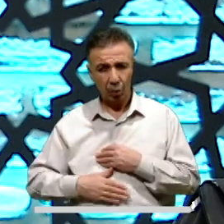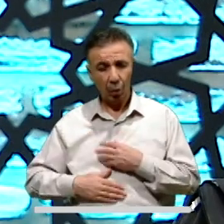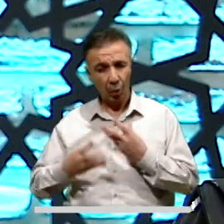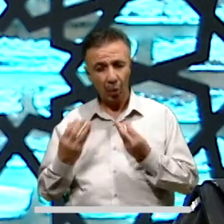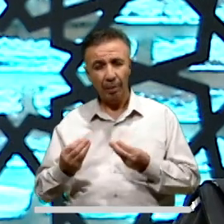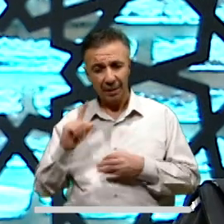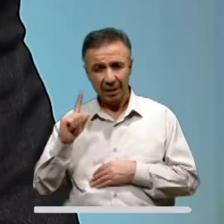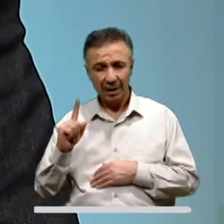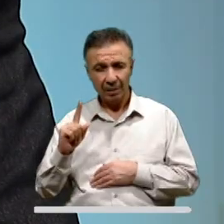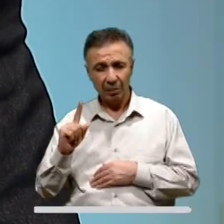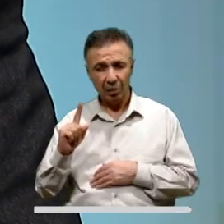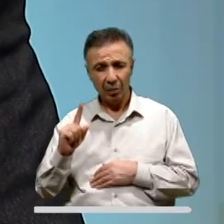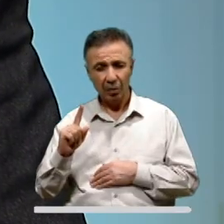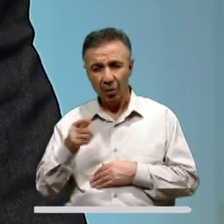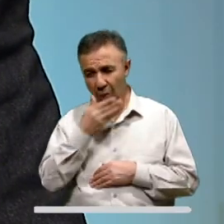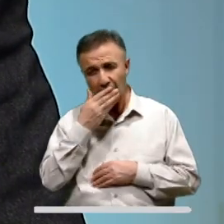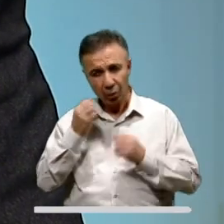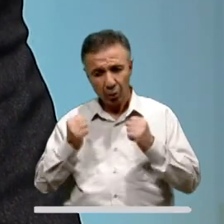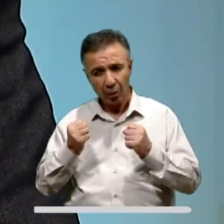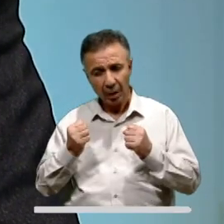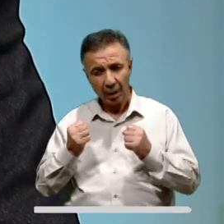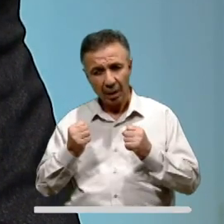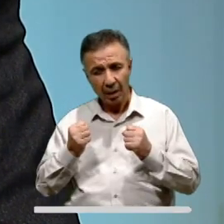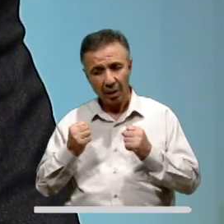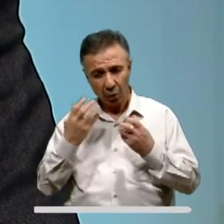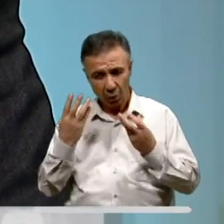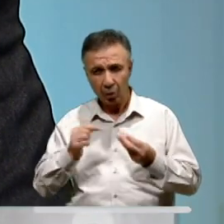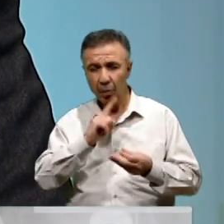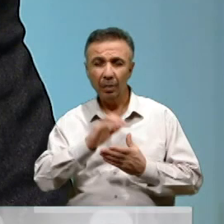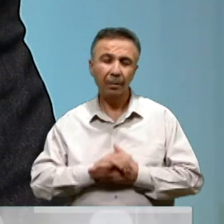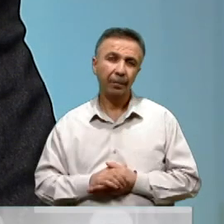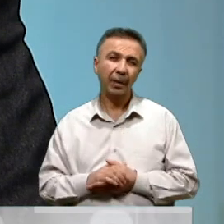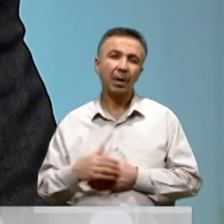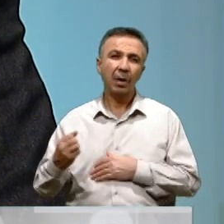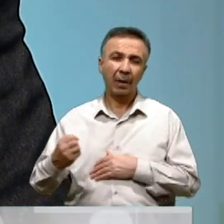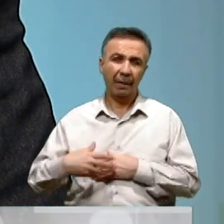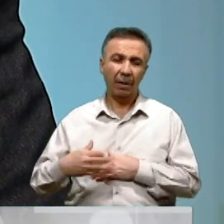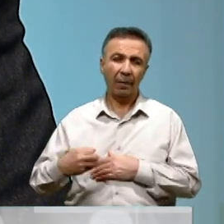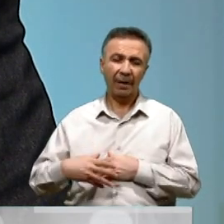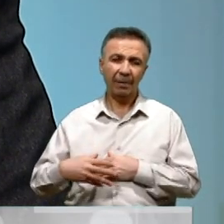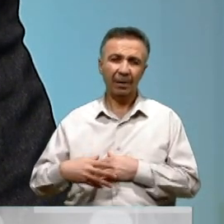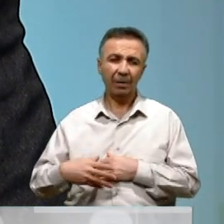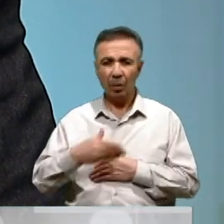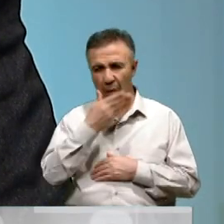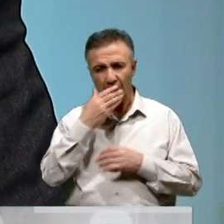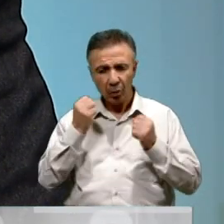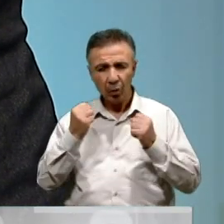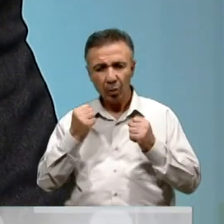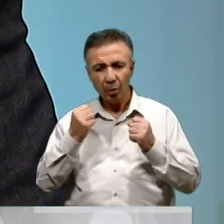yapmasını tavsiye edersiniz? Rabbim şifa versin. Amin. O film çektireceği gün oruca niyet